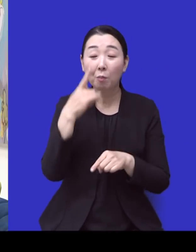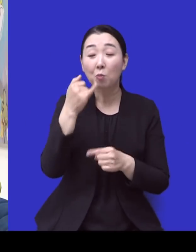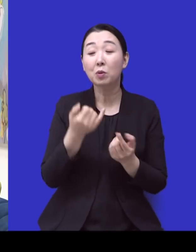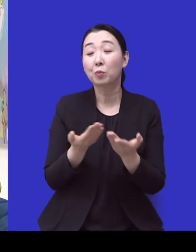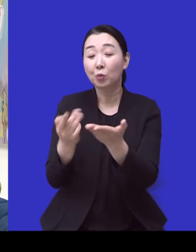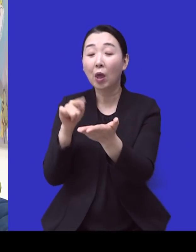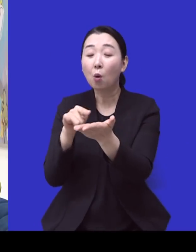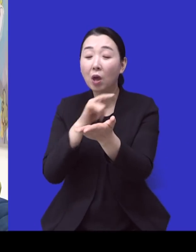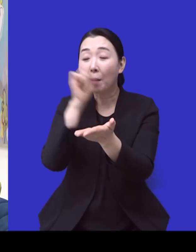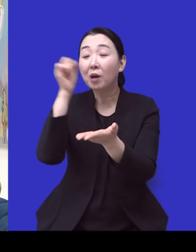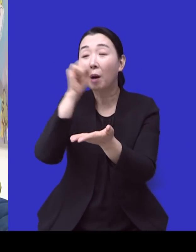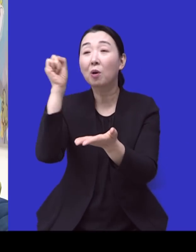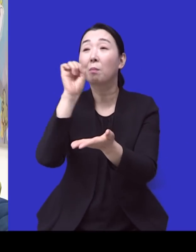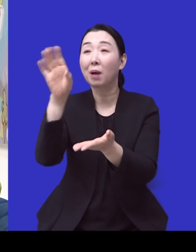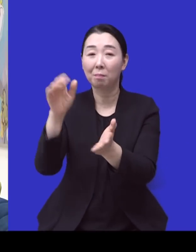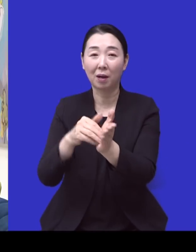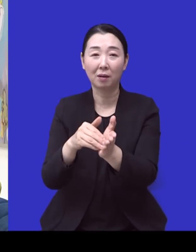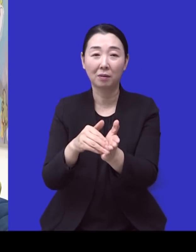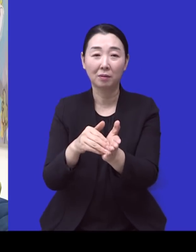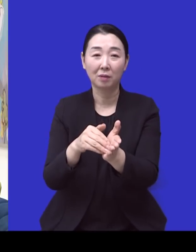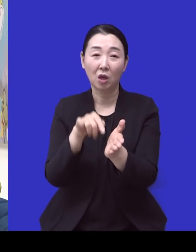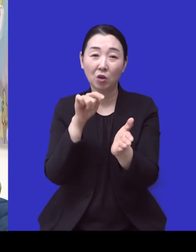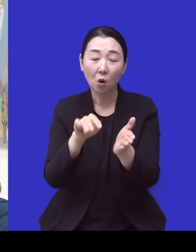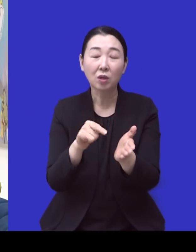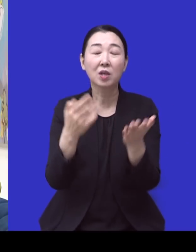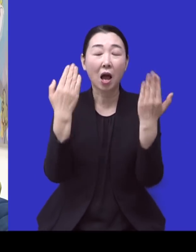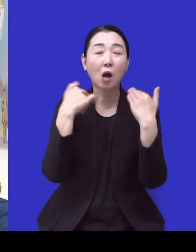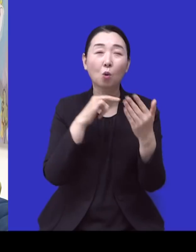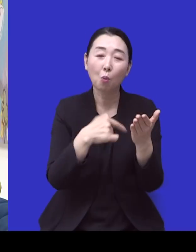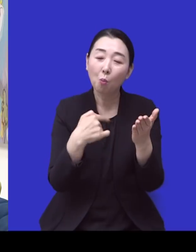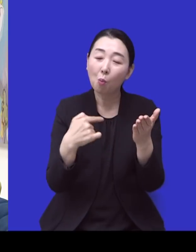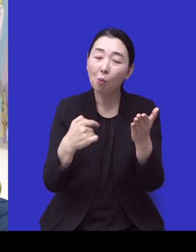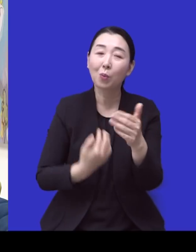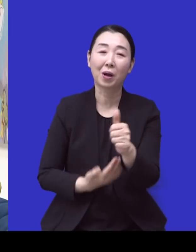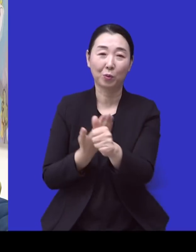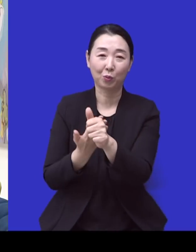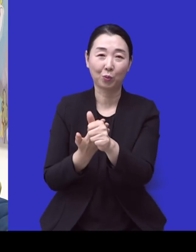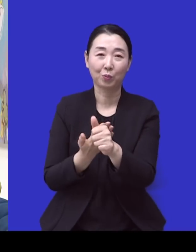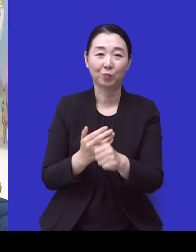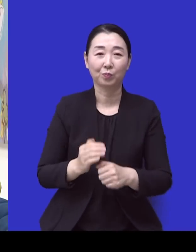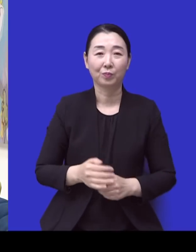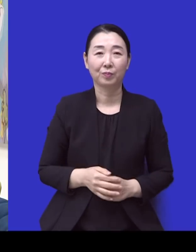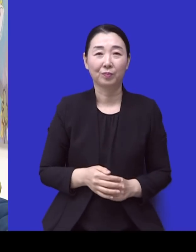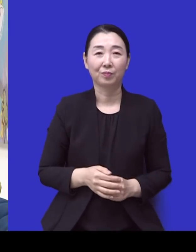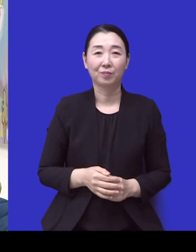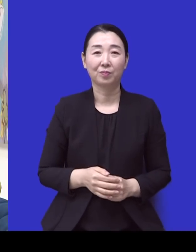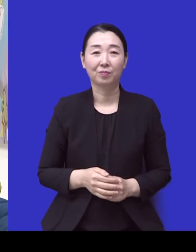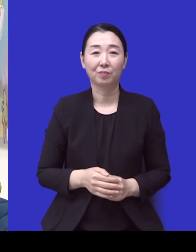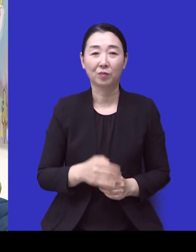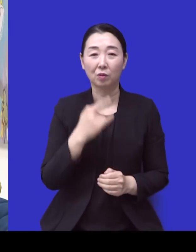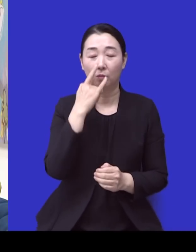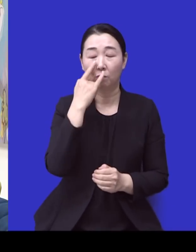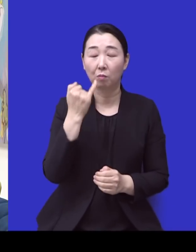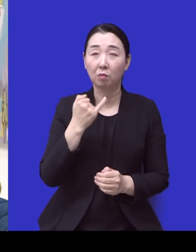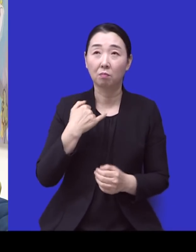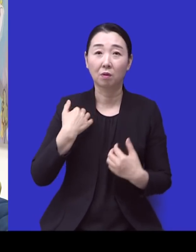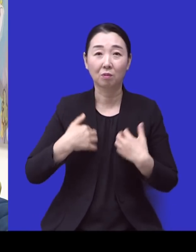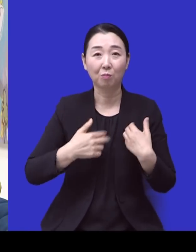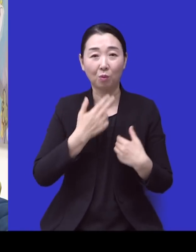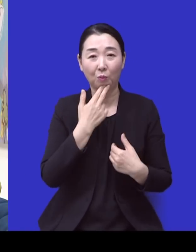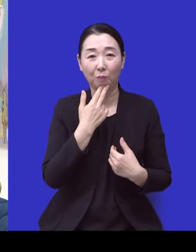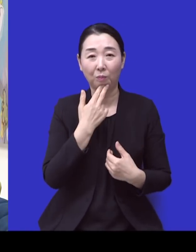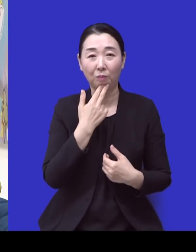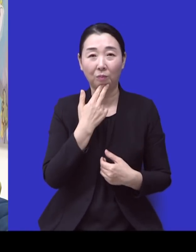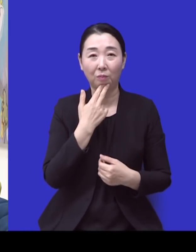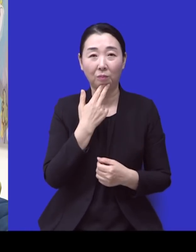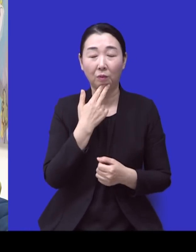엄마 아빠 나 여기 합격했다고 막 이러면서 여기는 이런 학교고 저런 학교야 막 이러면서 막 얘기를 했는데 엄마 아빠가 기뻐하시지 않는 거예요.